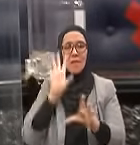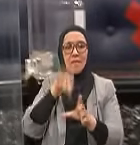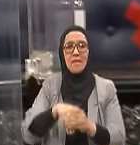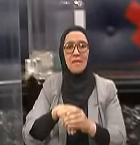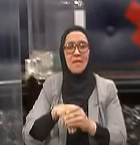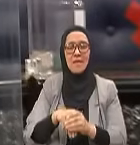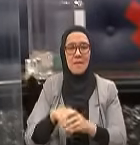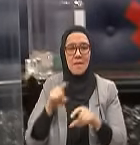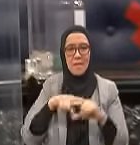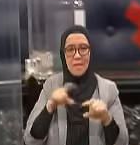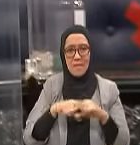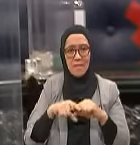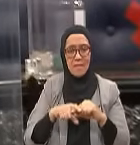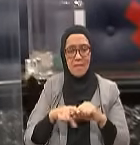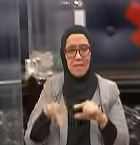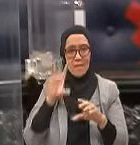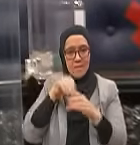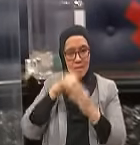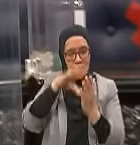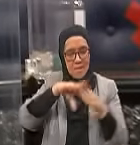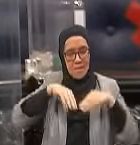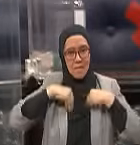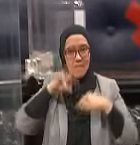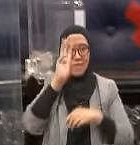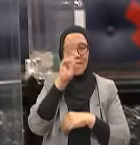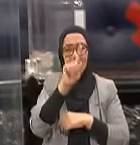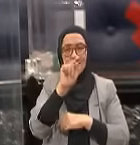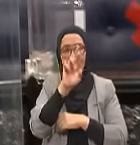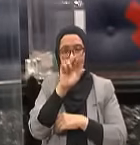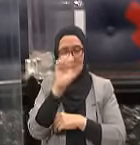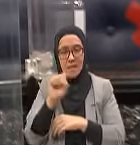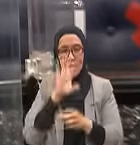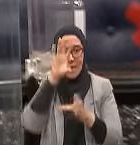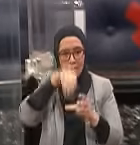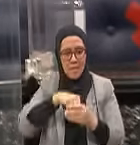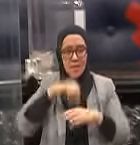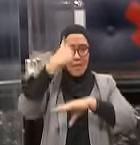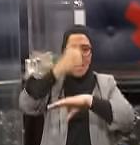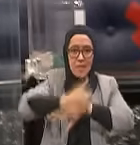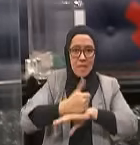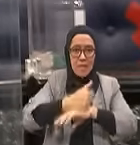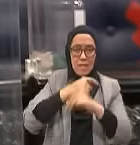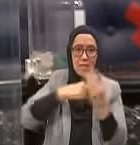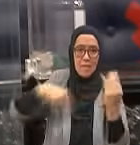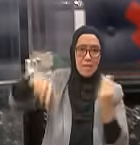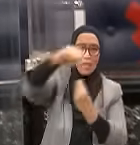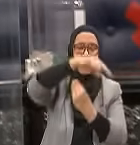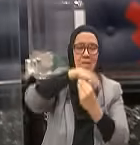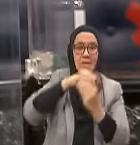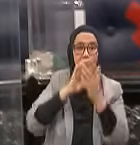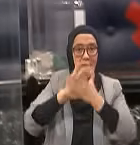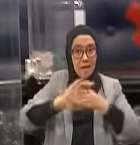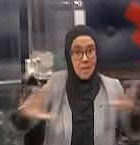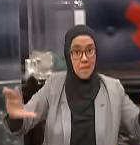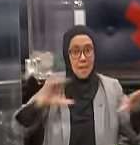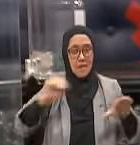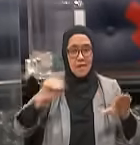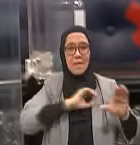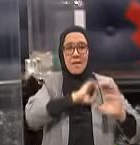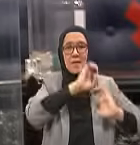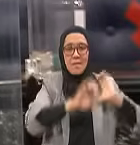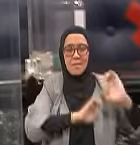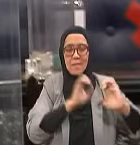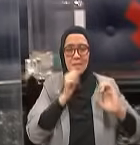termasuklah membela berski Talent digital yang selamat dan mereka jika ini bagi menjawab